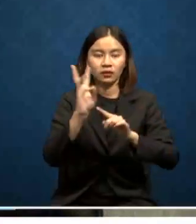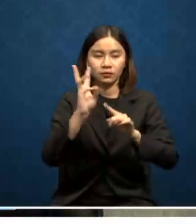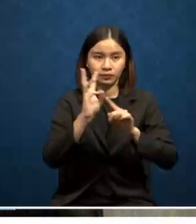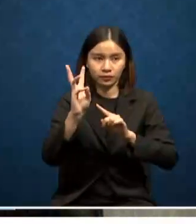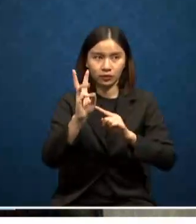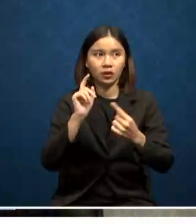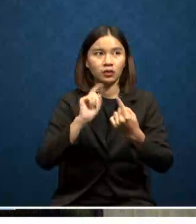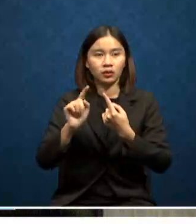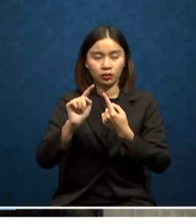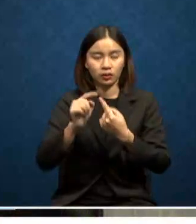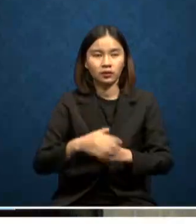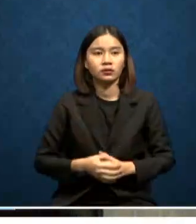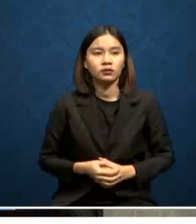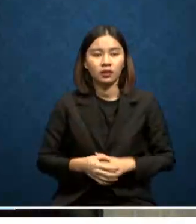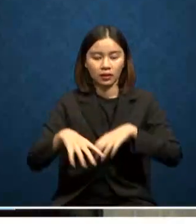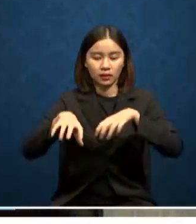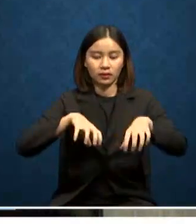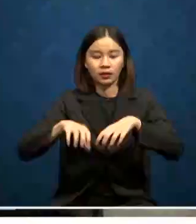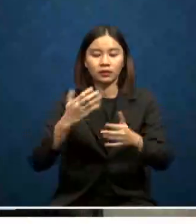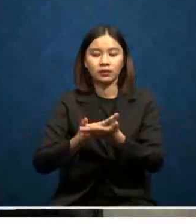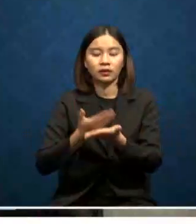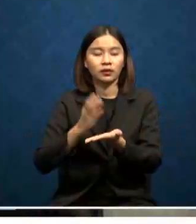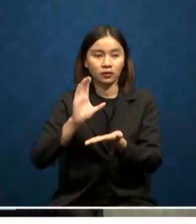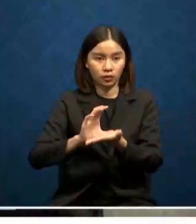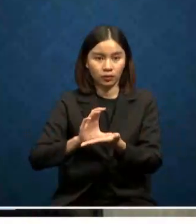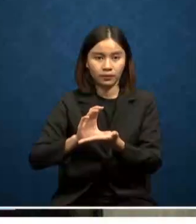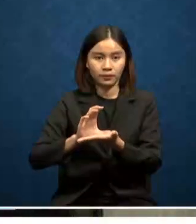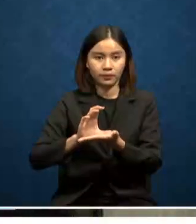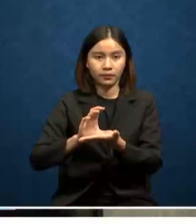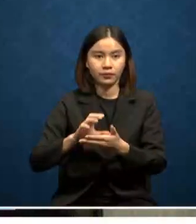เรื่องการจัดสรรงบประมาณ